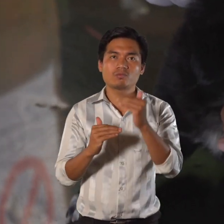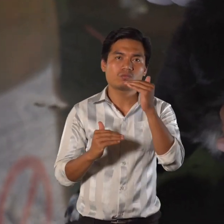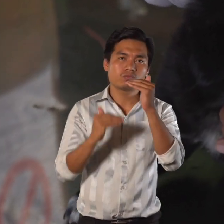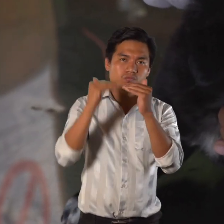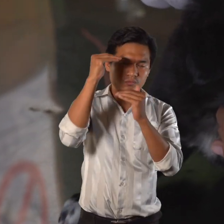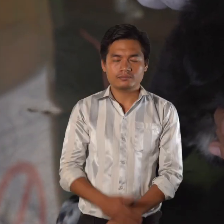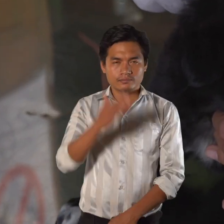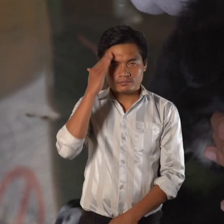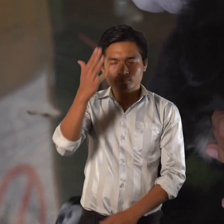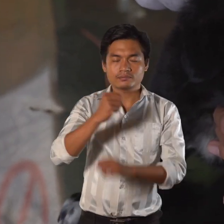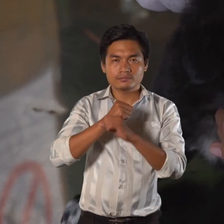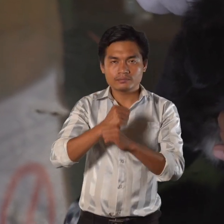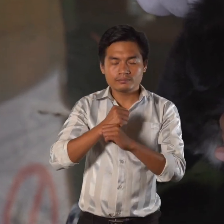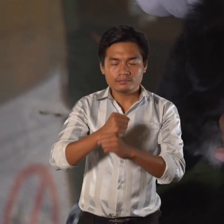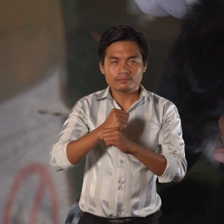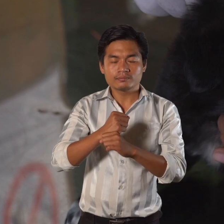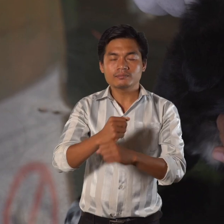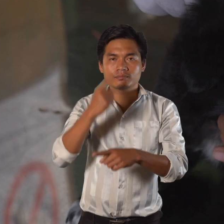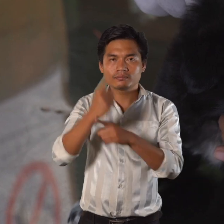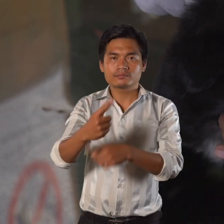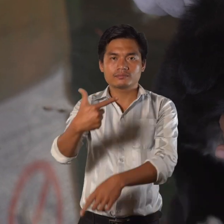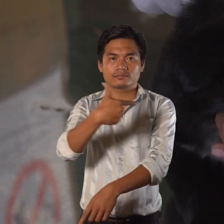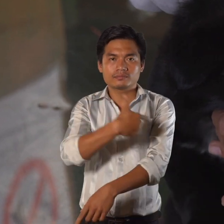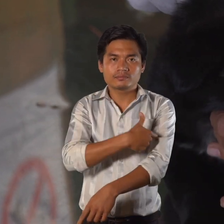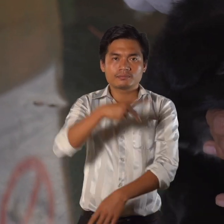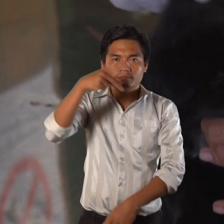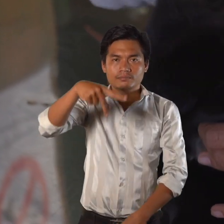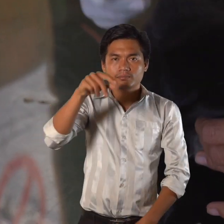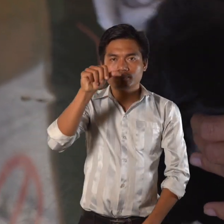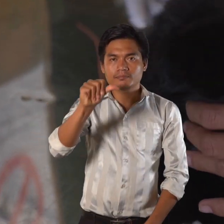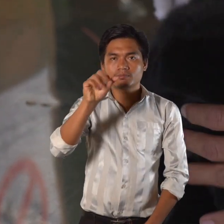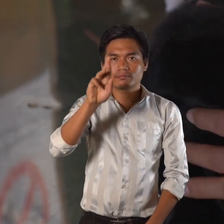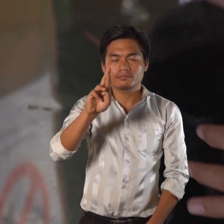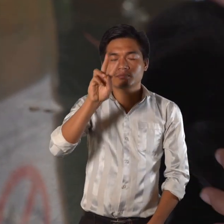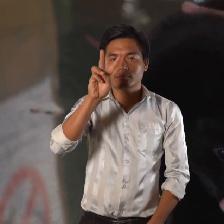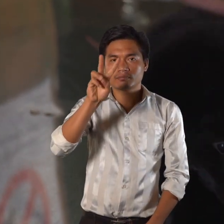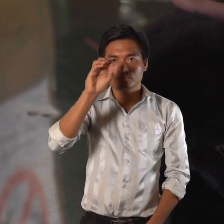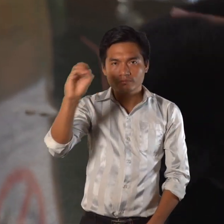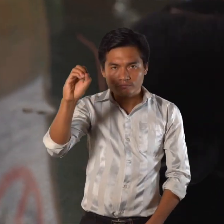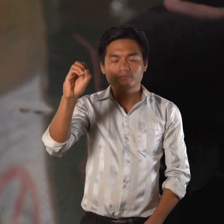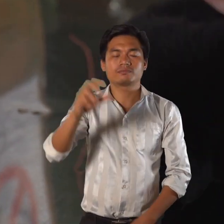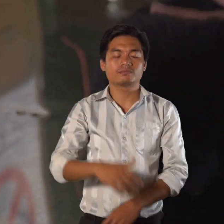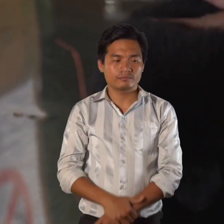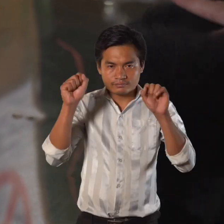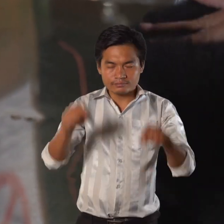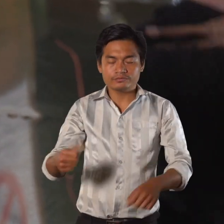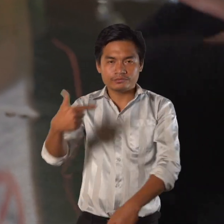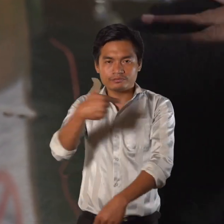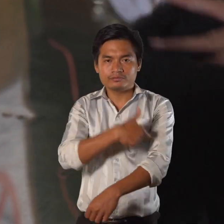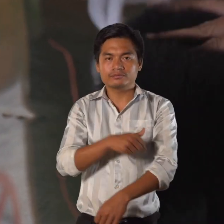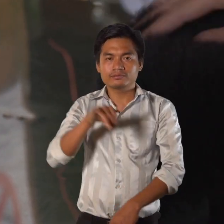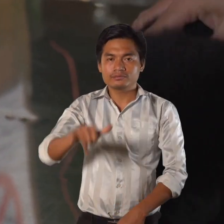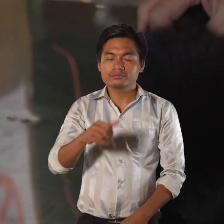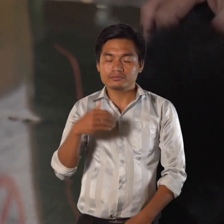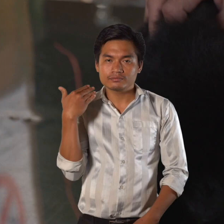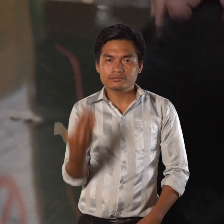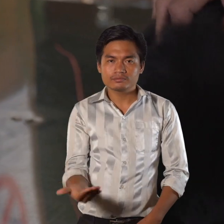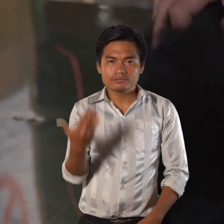ស់មែនទែនអញ្ចឹងដើម្បីការពារវាគឺដំបូងគឺយើងត្រូវចាក់វ៉ាក់សាំងប៉ាវូការពារយើងអាចចាក់នៅពេល